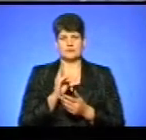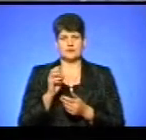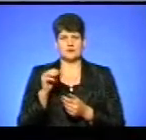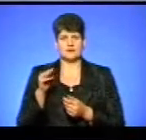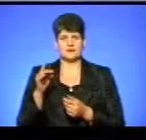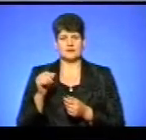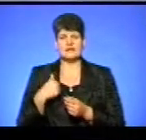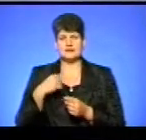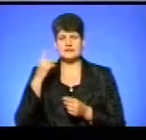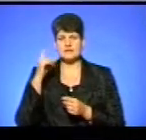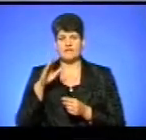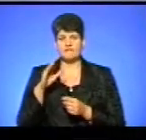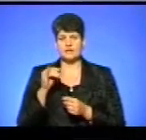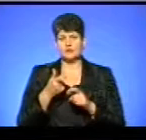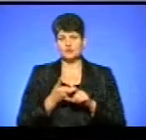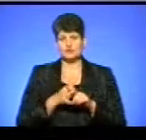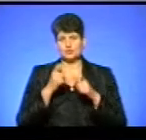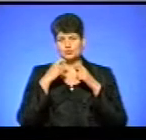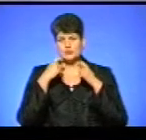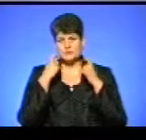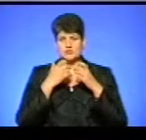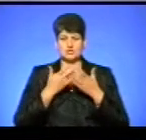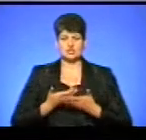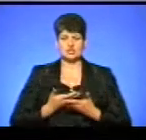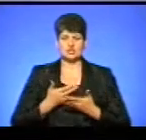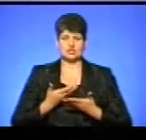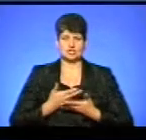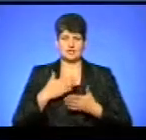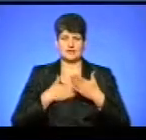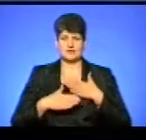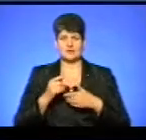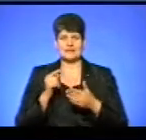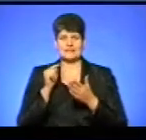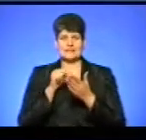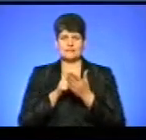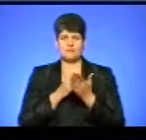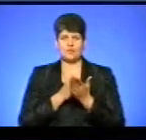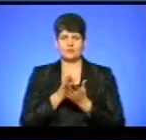знаю Віктора як дуже усміхнений, дуже життєрадісний, дуже цілеспрямований людина.